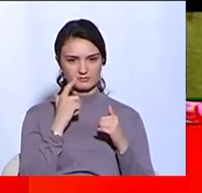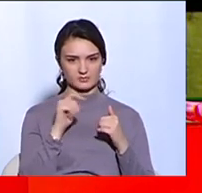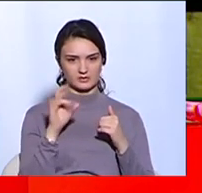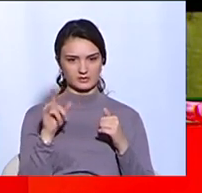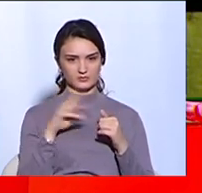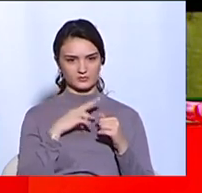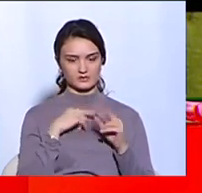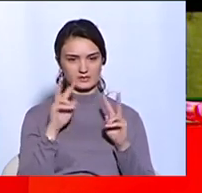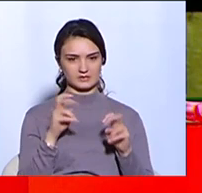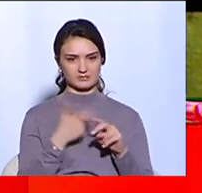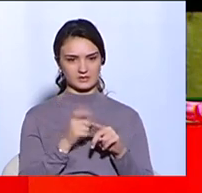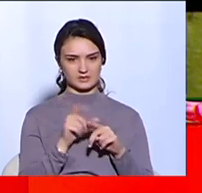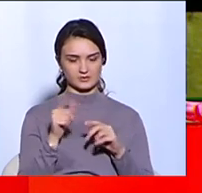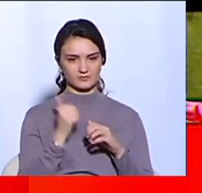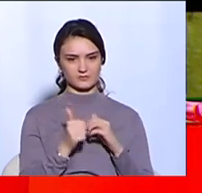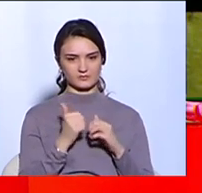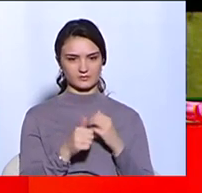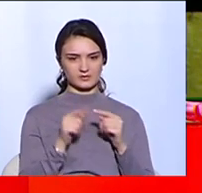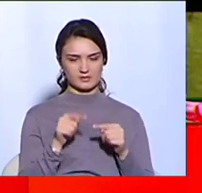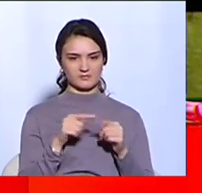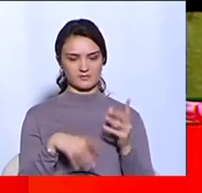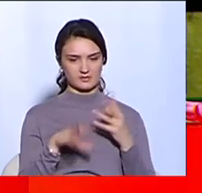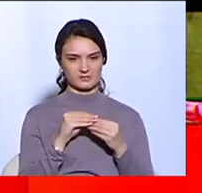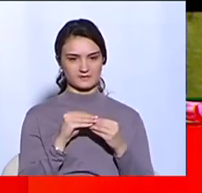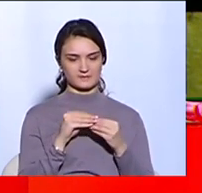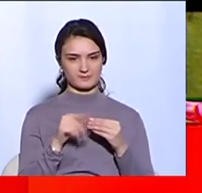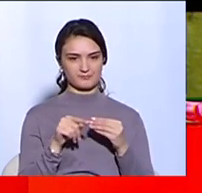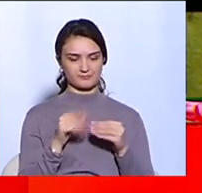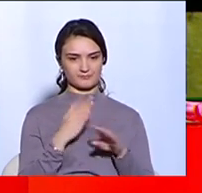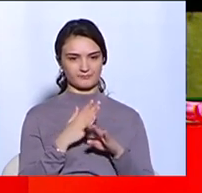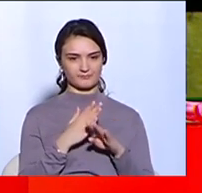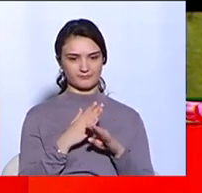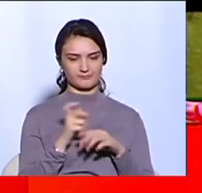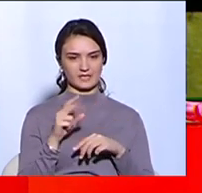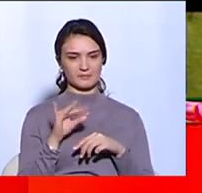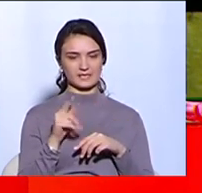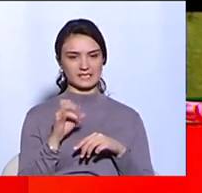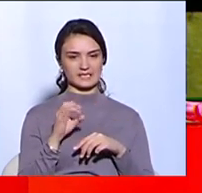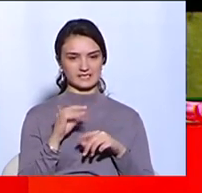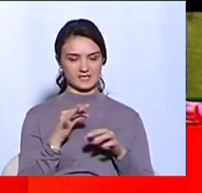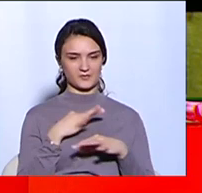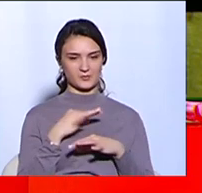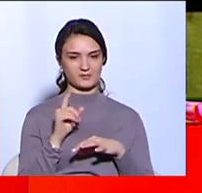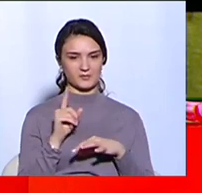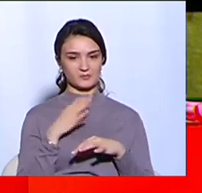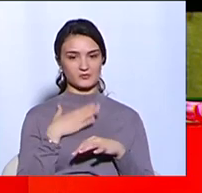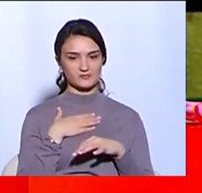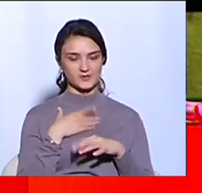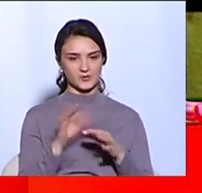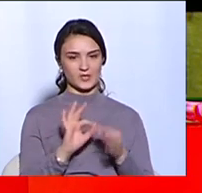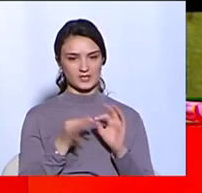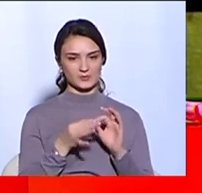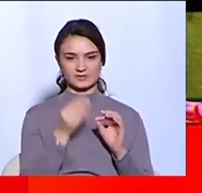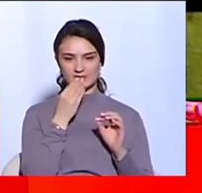ელენეს უყვარს ეს თემა ძალიან და ის ყოველთვის აი ამ მოვლენების ეპიცენტრიშია ხოლმე, ეპიგენეტიკა გვეუბნება, რომ ჩვენ